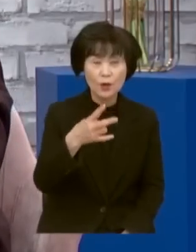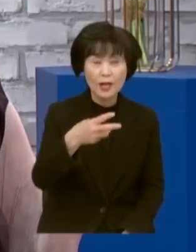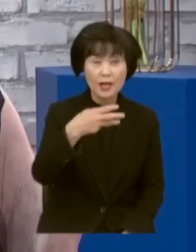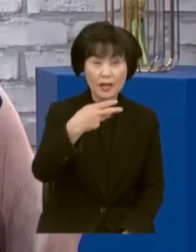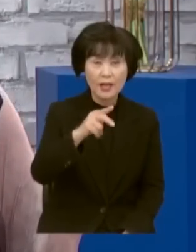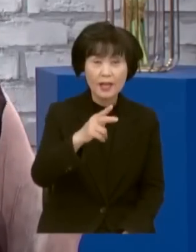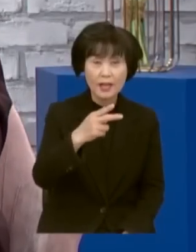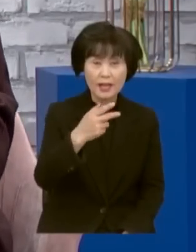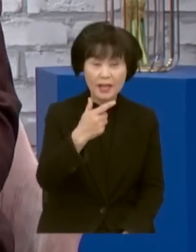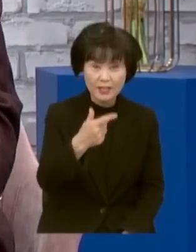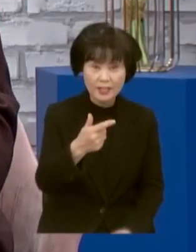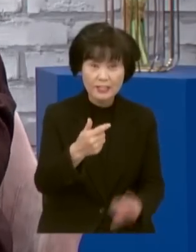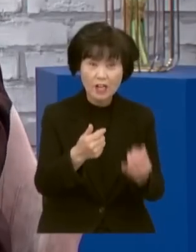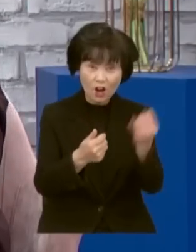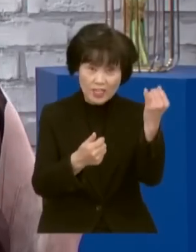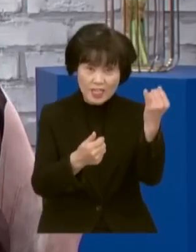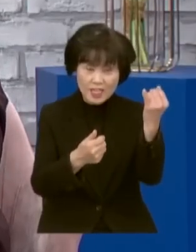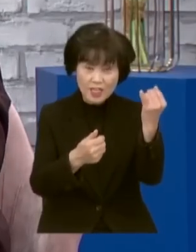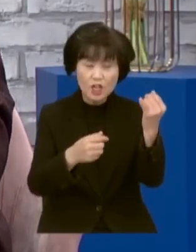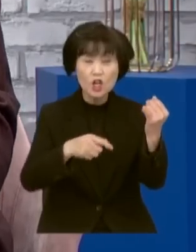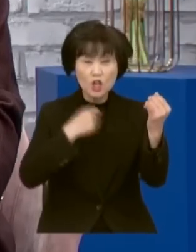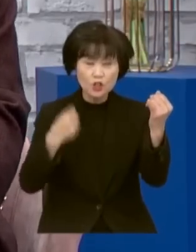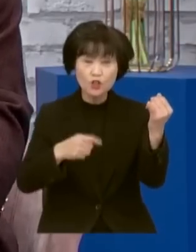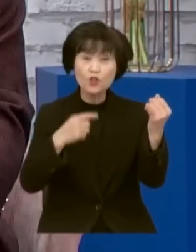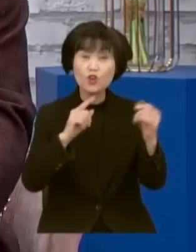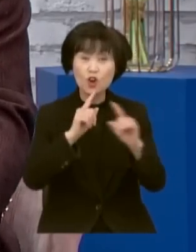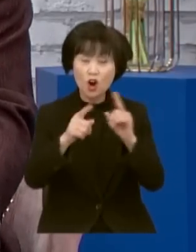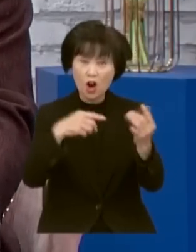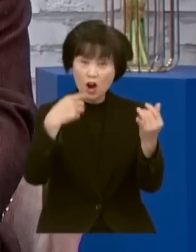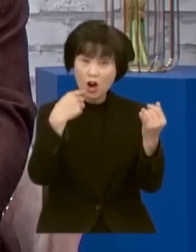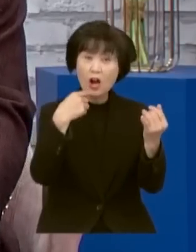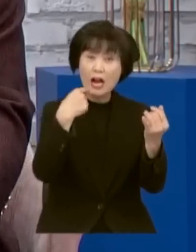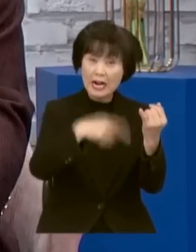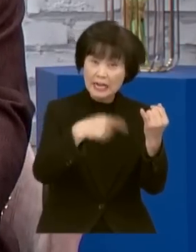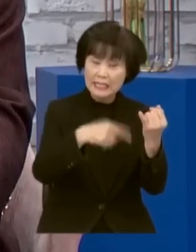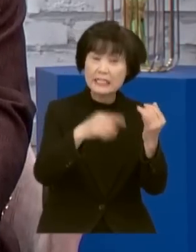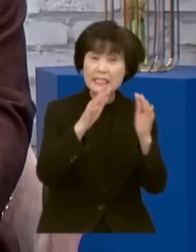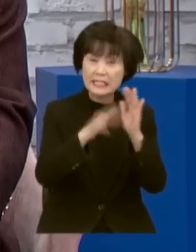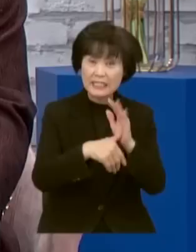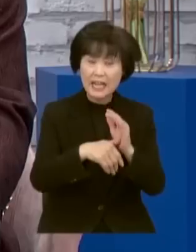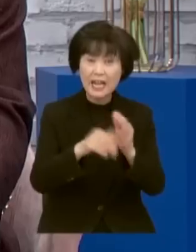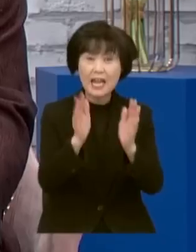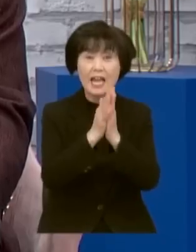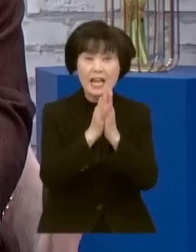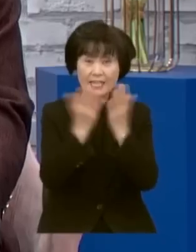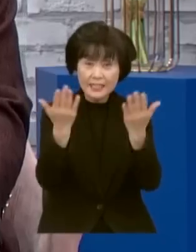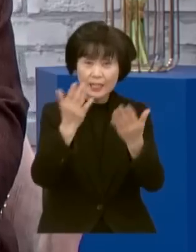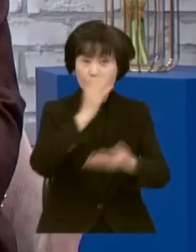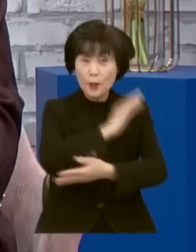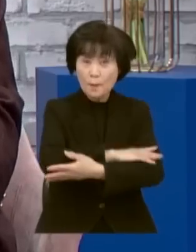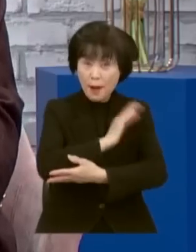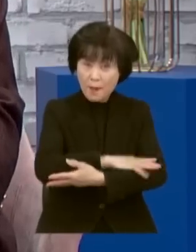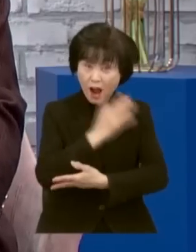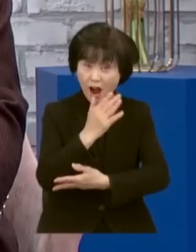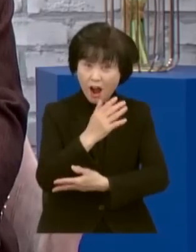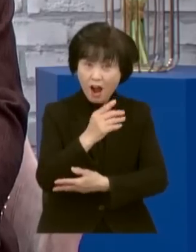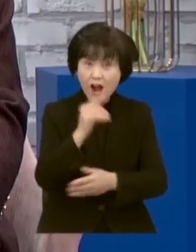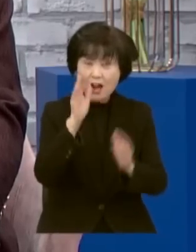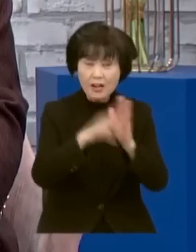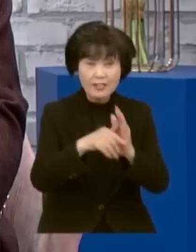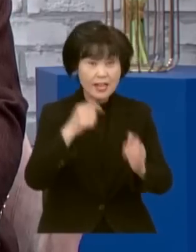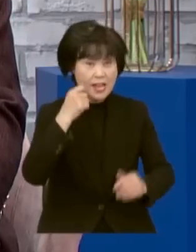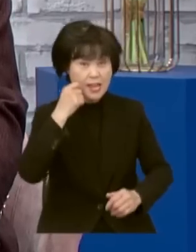중국어를 가르치면서 책도 내고 막 그랬어요. 네. 그때 왜 그게 선풍이 일어났어요, 그죠? 맞아요. 중국어 네. 선풍. 아니 교회